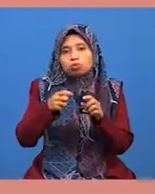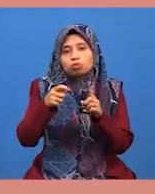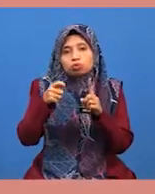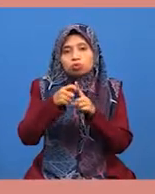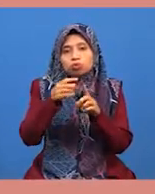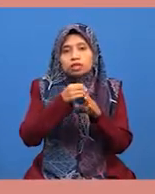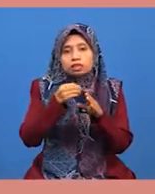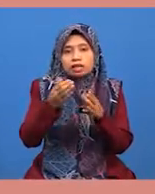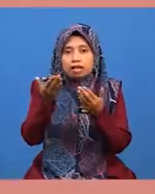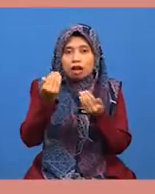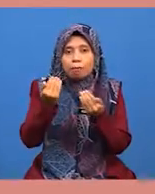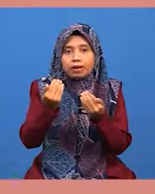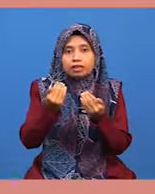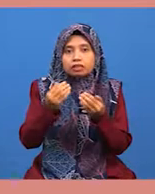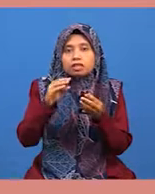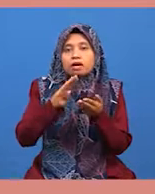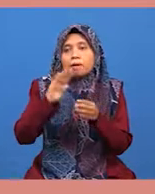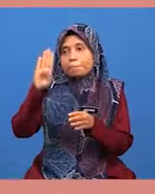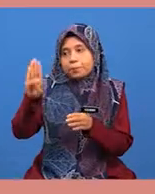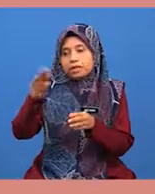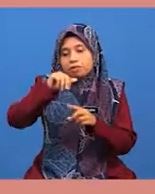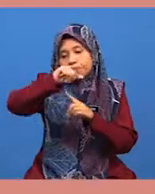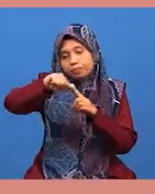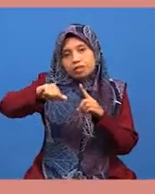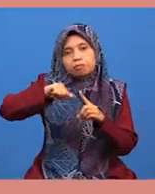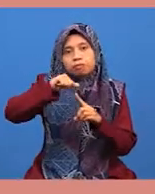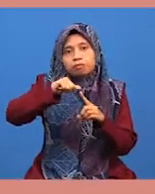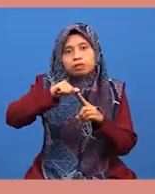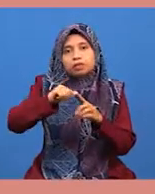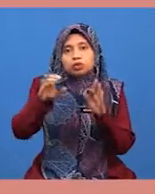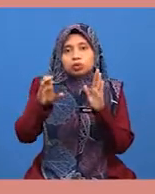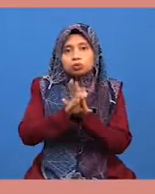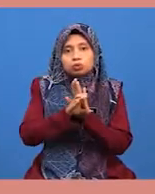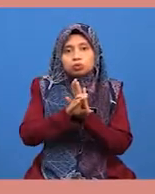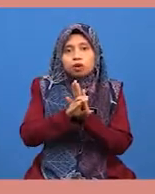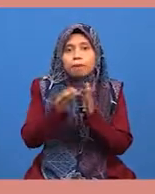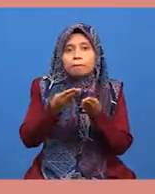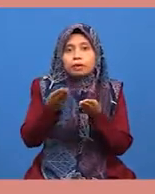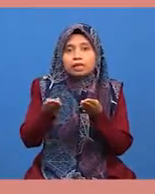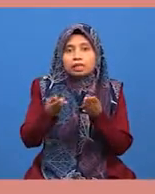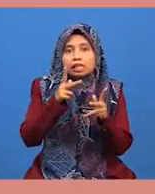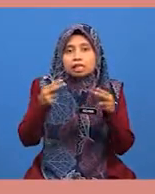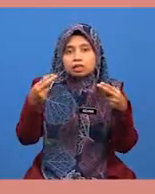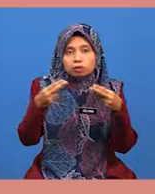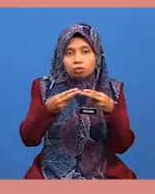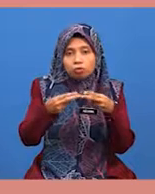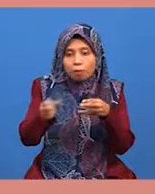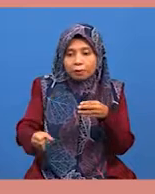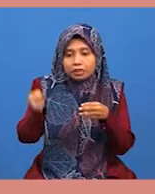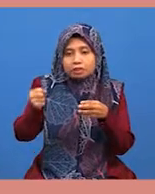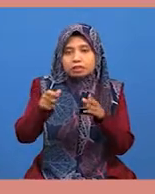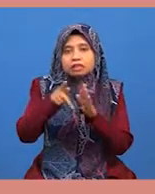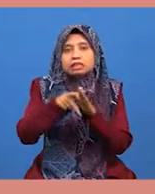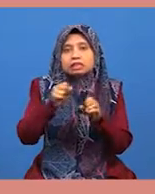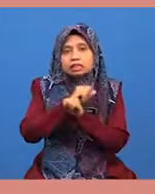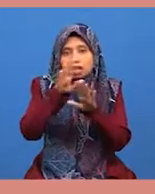harapan. B. Apabila. Apabila merupakan contoh bagi kata hubung pancangan